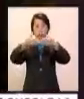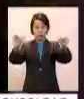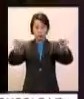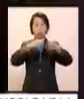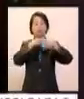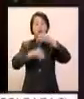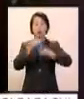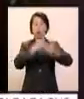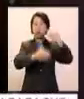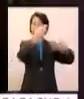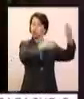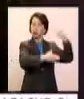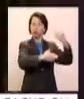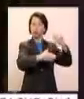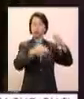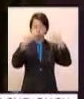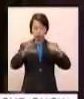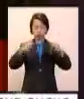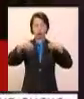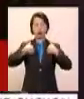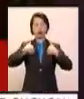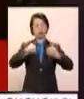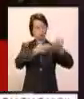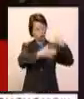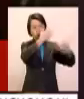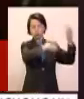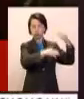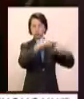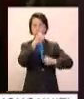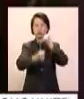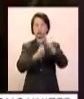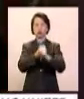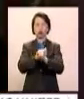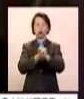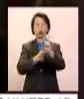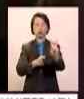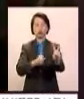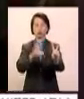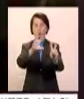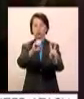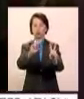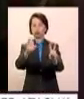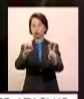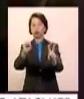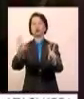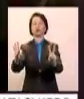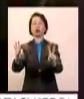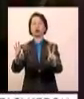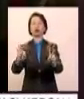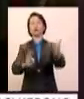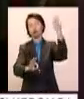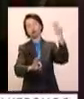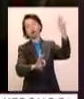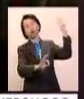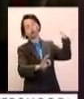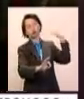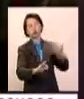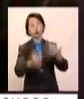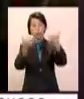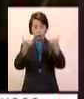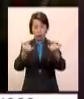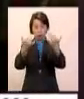Christmas telah diadakan pada tahun 2009. Sekarang